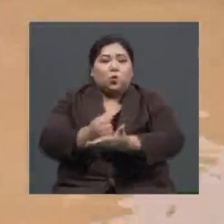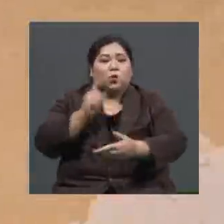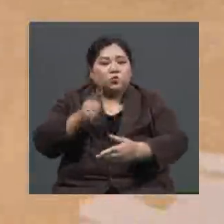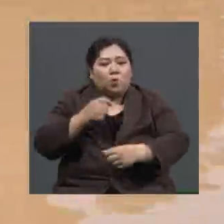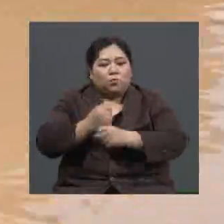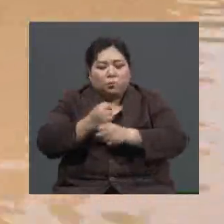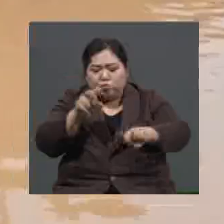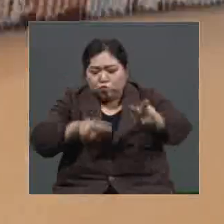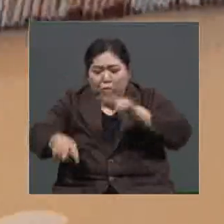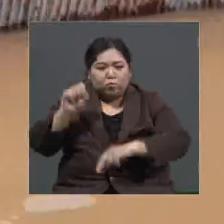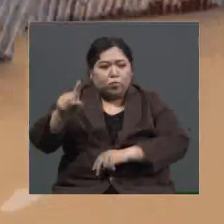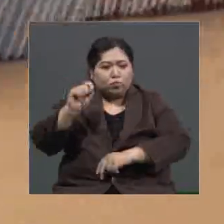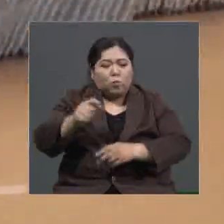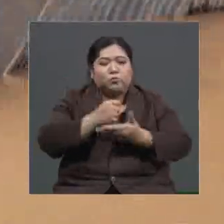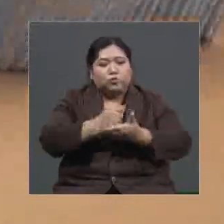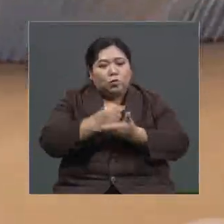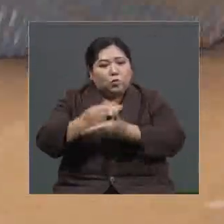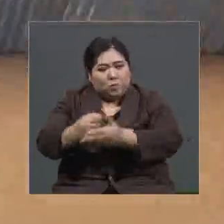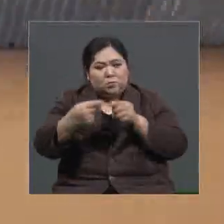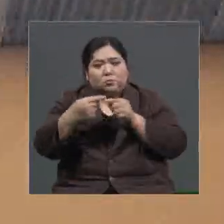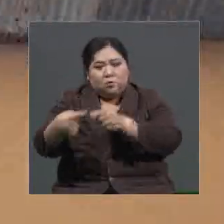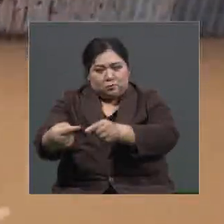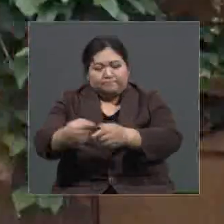่งสำรวจ แล้วก็ช่วยเหือต่อไปด้วยค่ะ